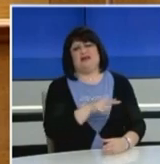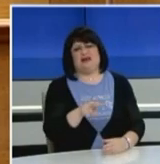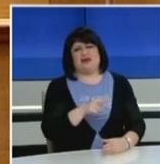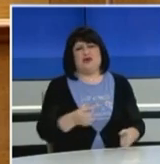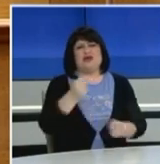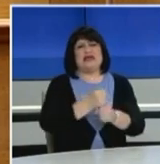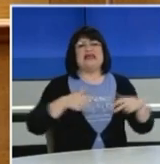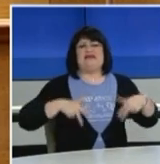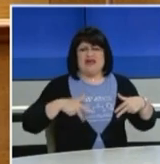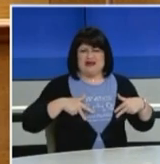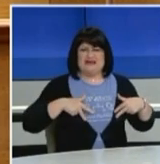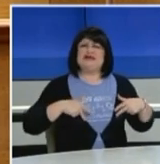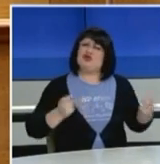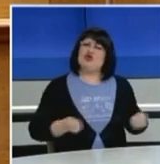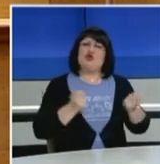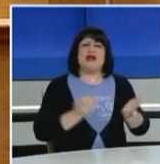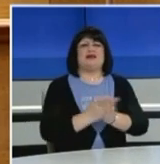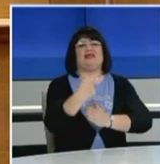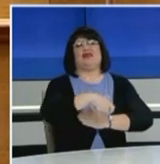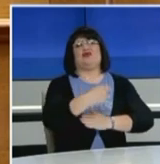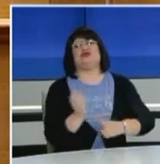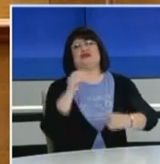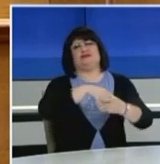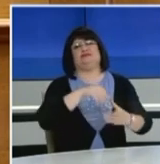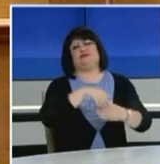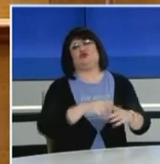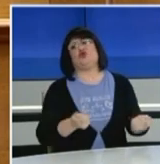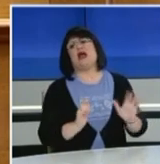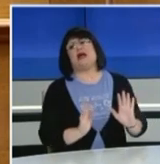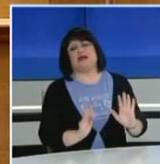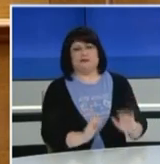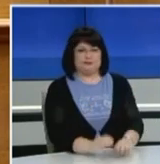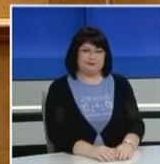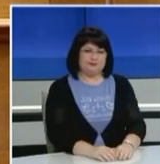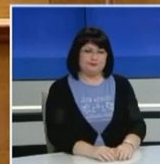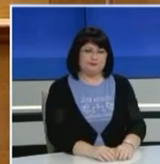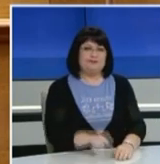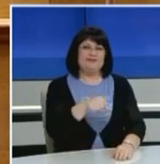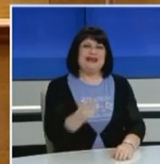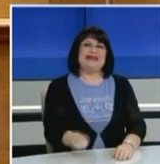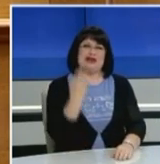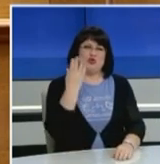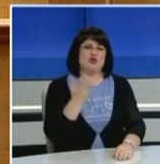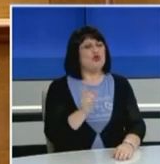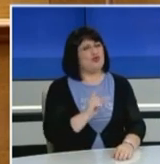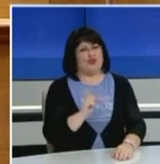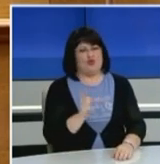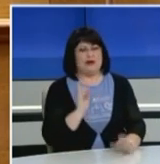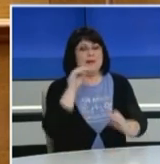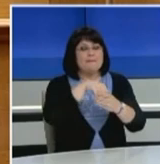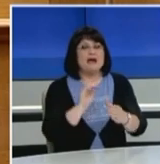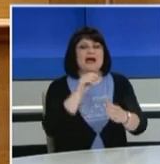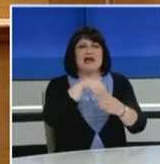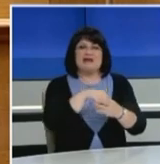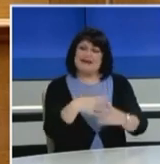την εκάστοτε κυβέρνηση και στο έργο της δικαιοσύνης. Ούτε αυτό είναι καινούριο φαινόμενο. Οι παρεμβάσεις